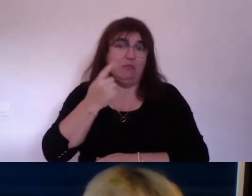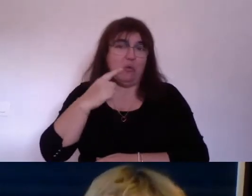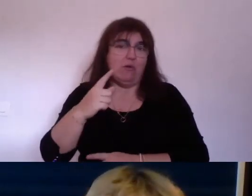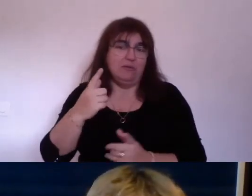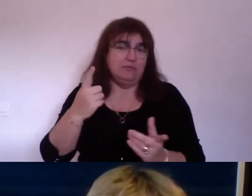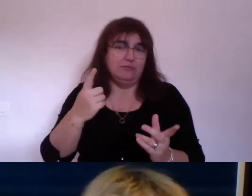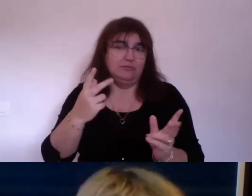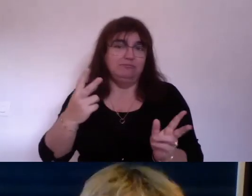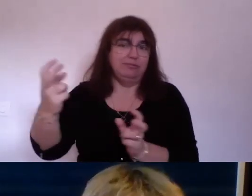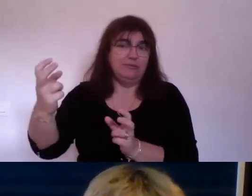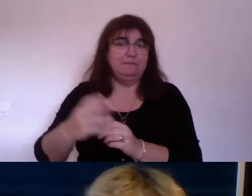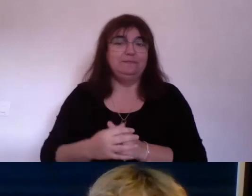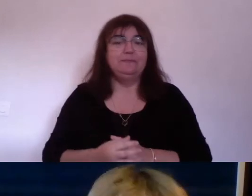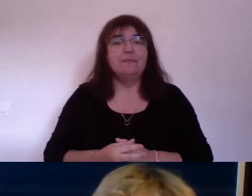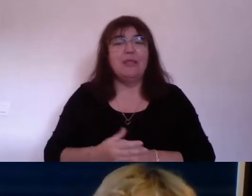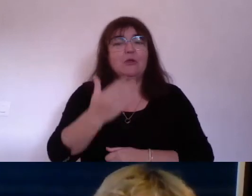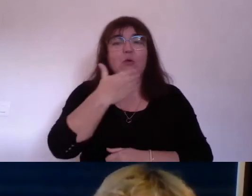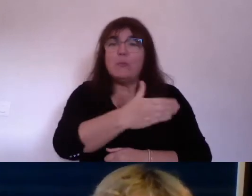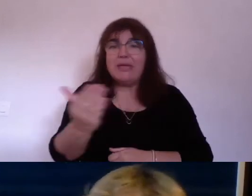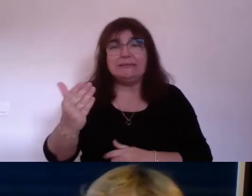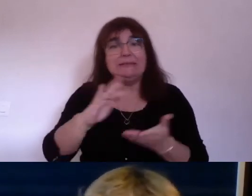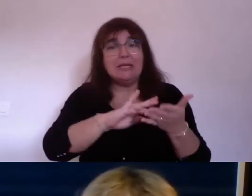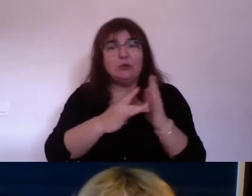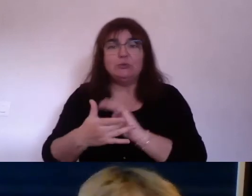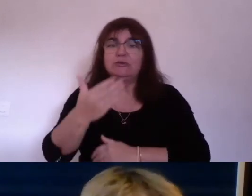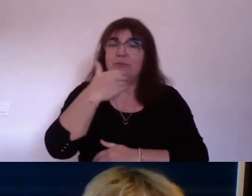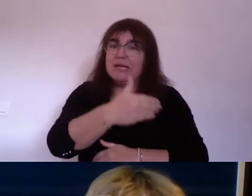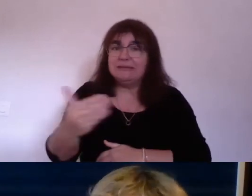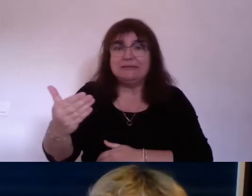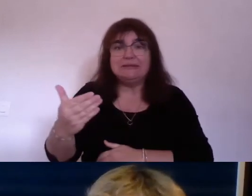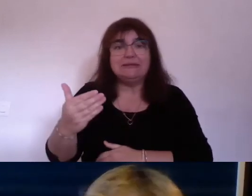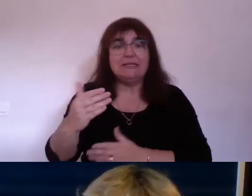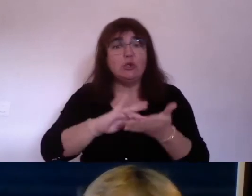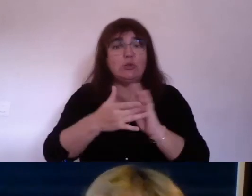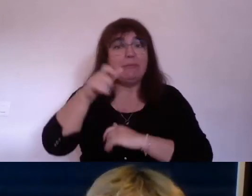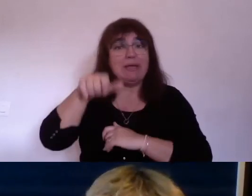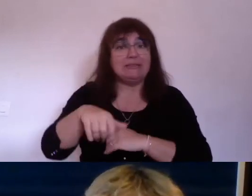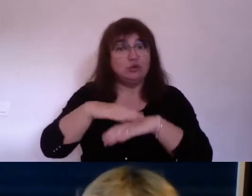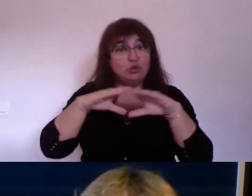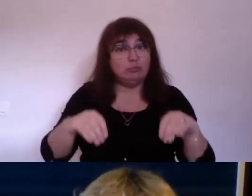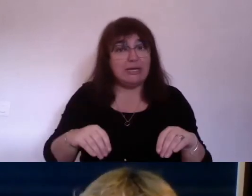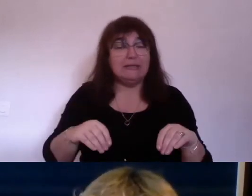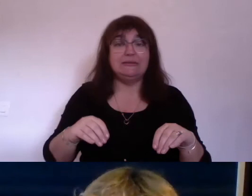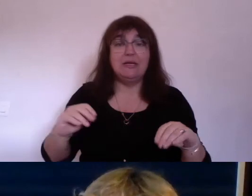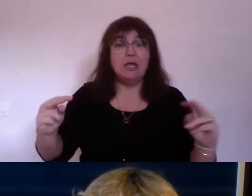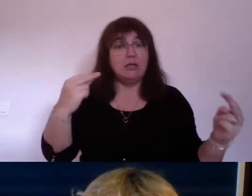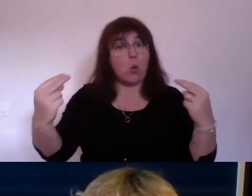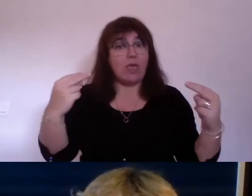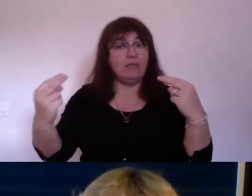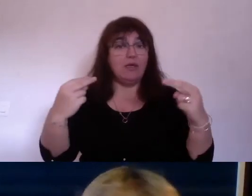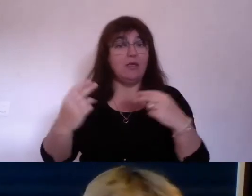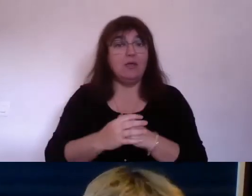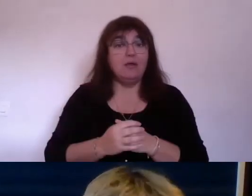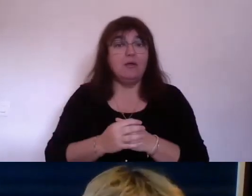c'est formidable. Et merci à tous. Merci aux intervenants. Merci à toutes les personnes qui étaient présentes. On n'attend plus que